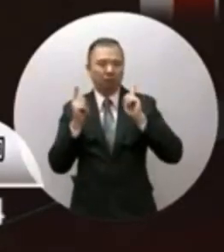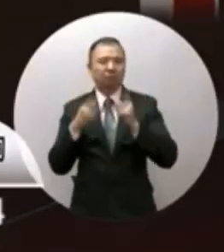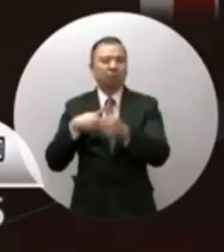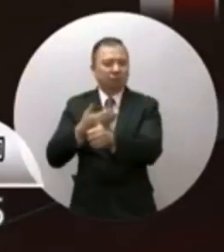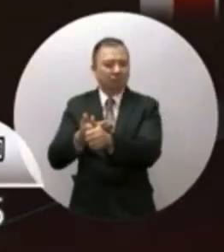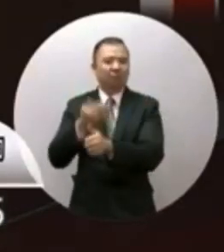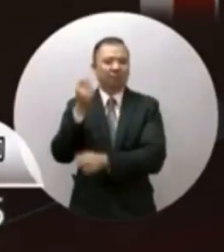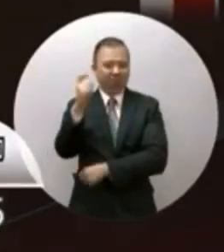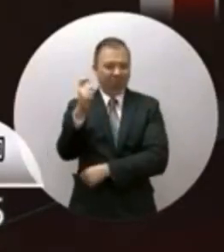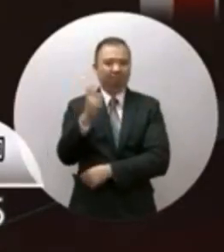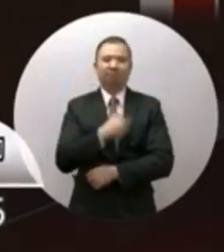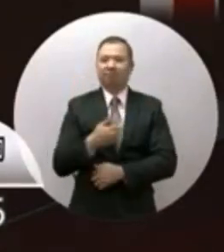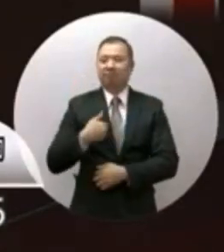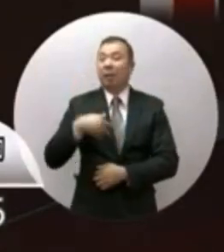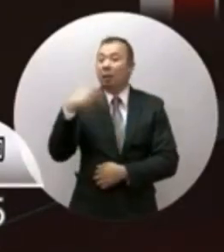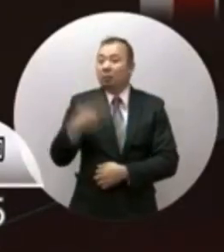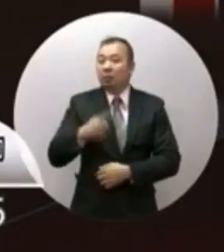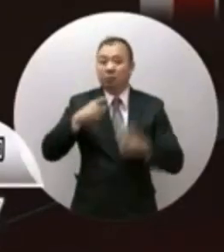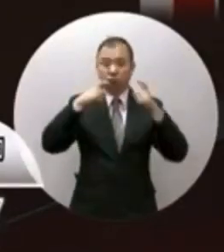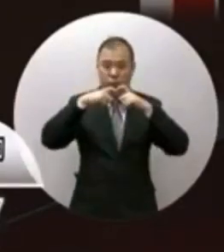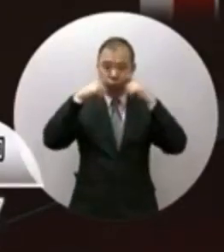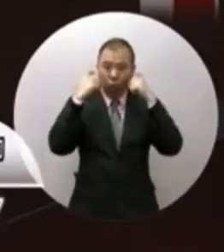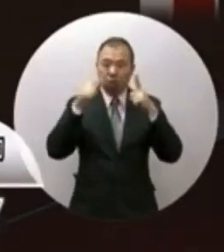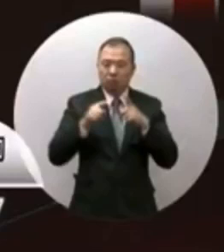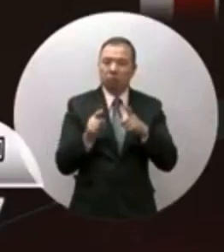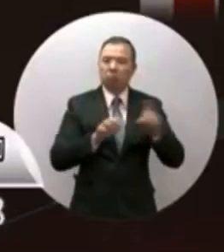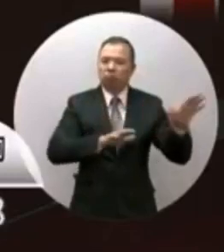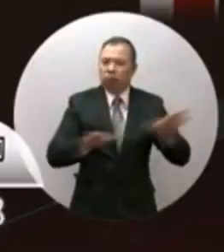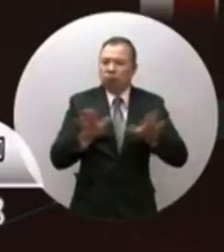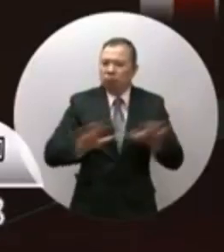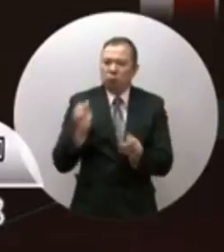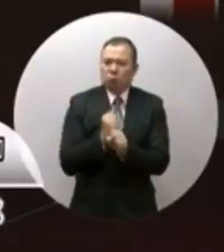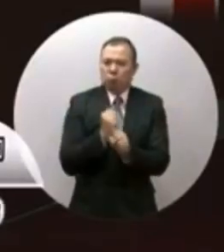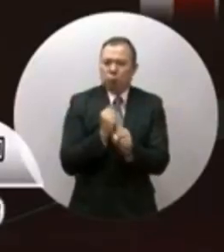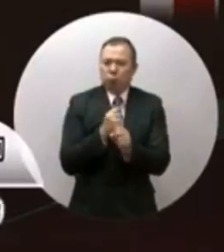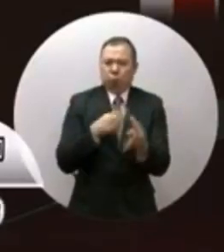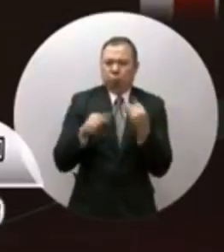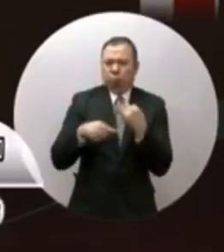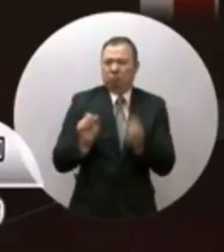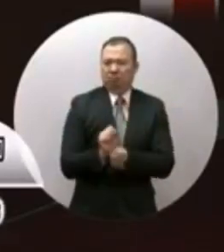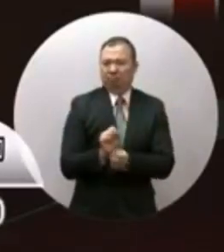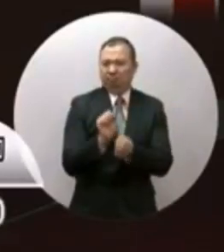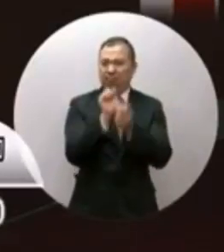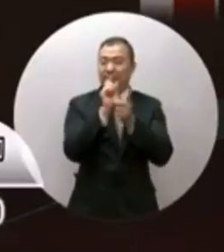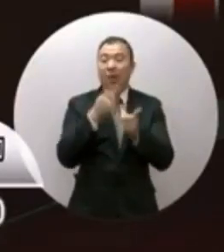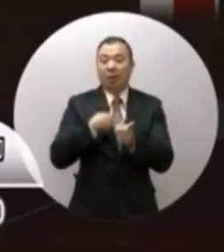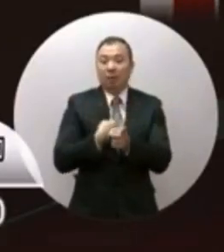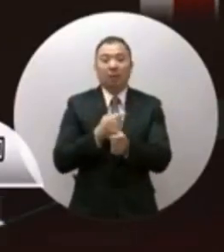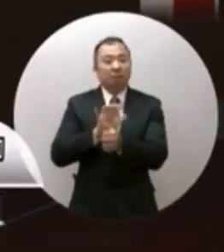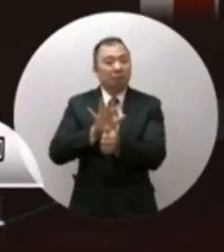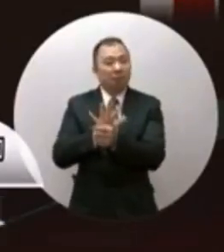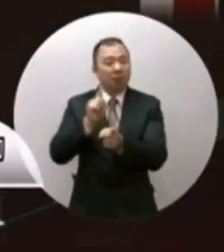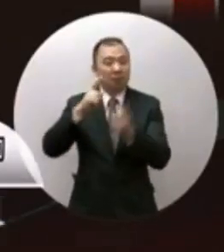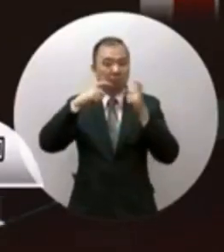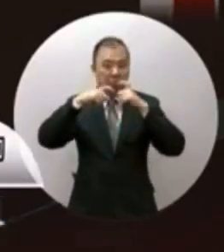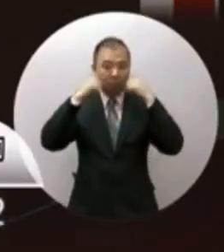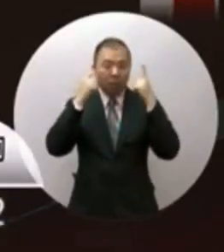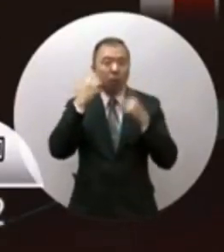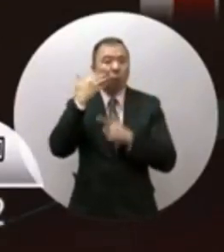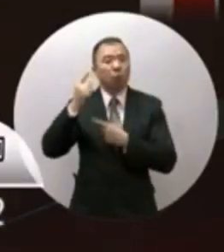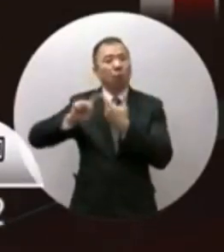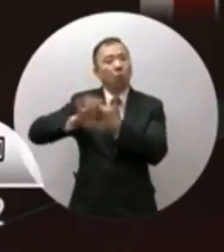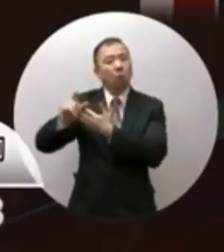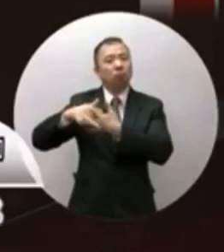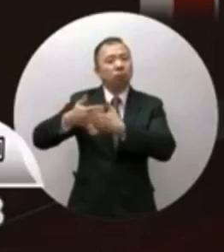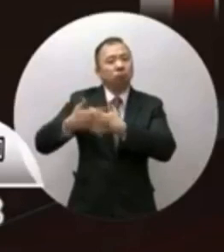且，我们也随着口罩量能的提升，我们放宽了国人可以寄口罩给